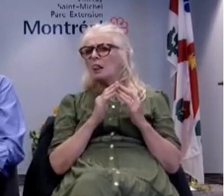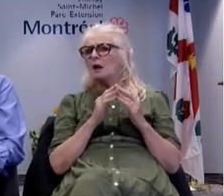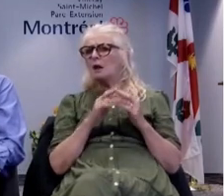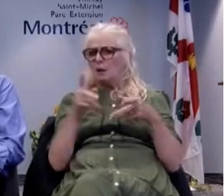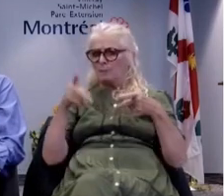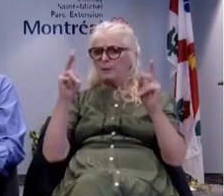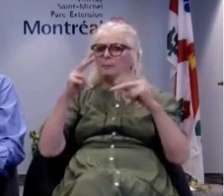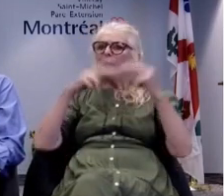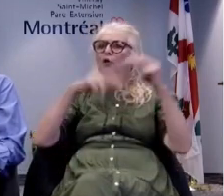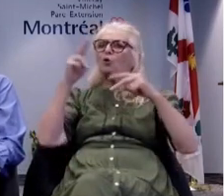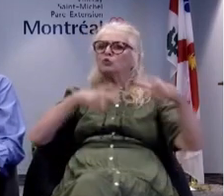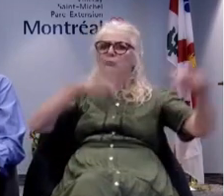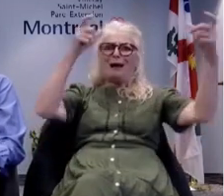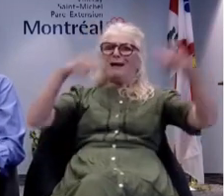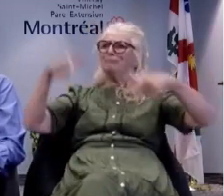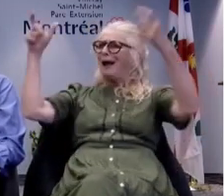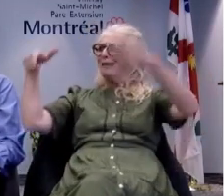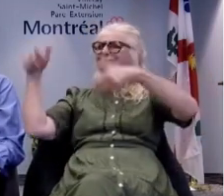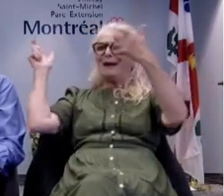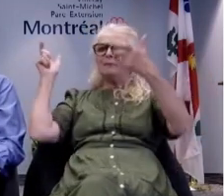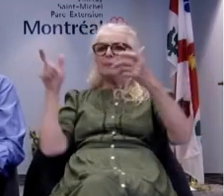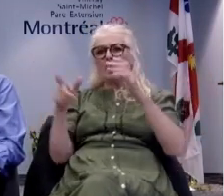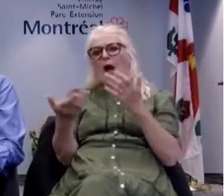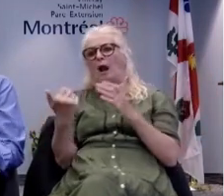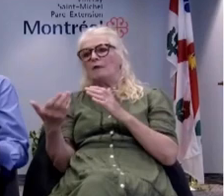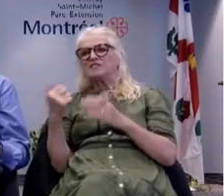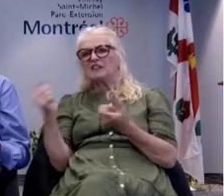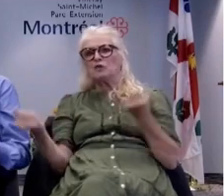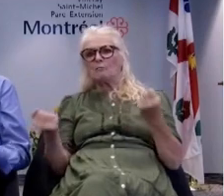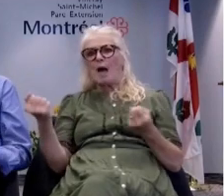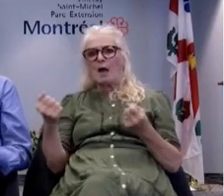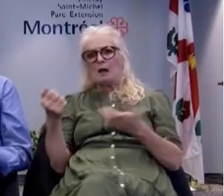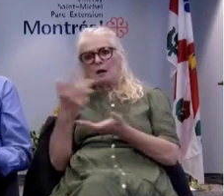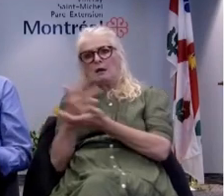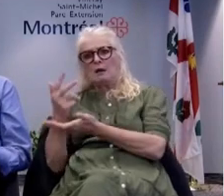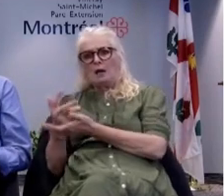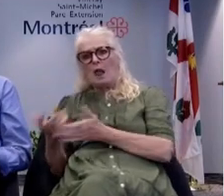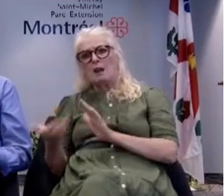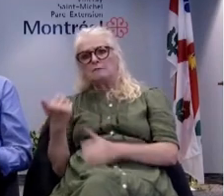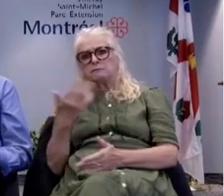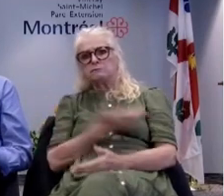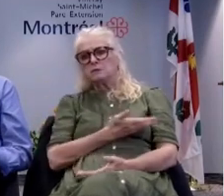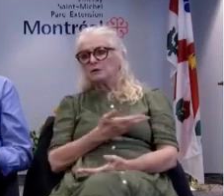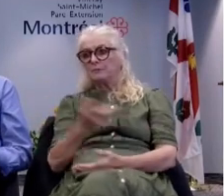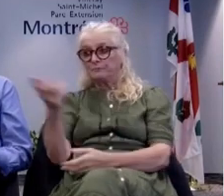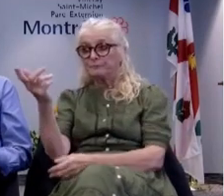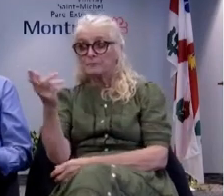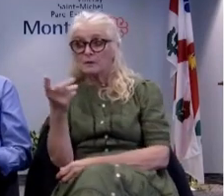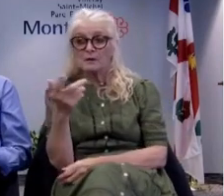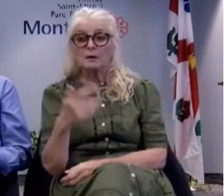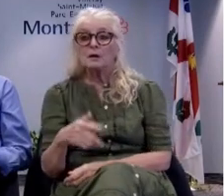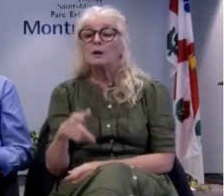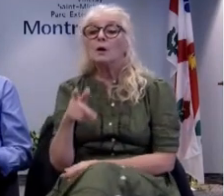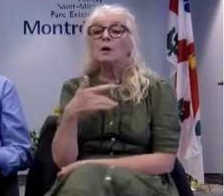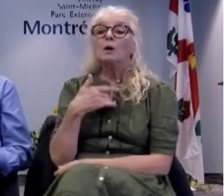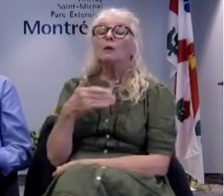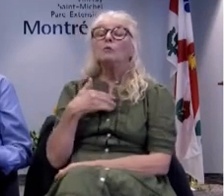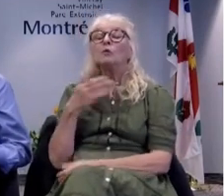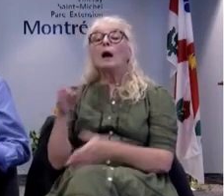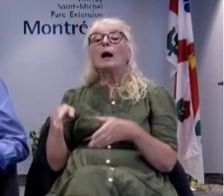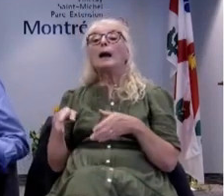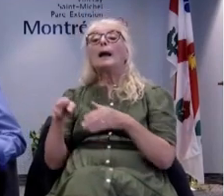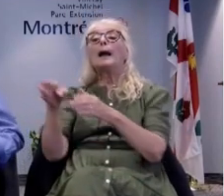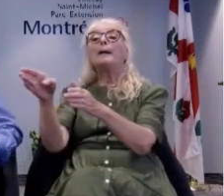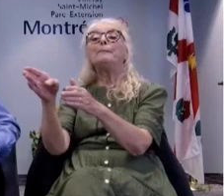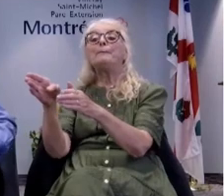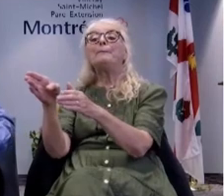de se foutre de la gueule, de ne pas avoir demandé notre avis. Mm-hmm. Parce que les piscicapes, c'est bon. Mais pas